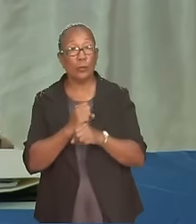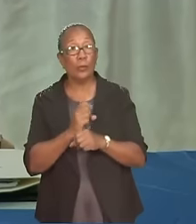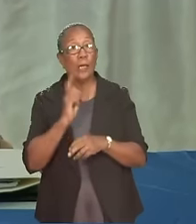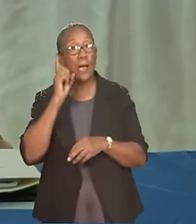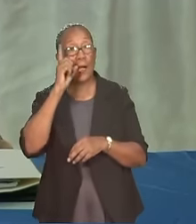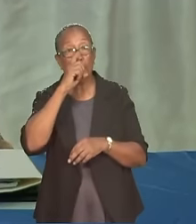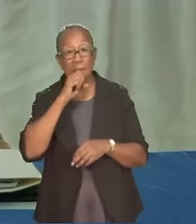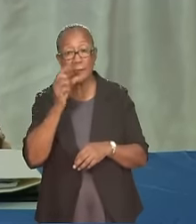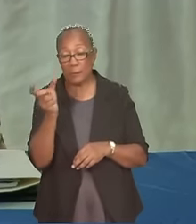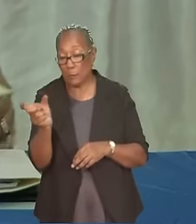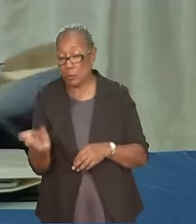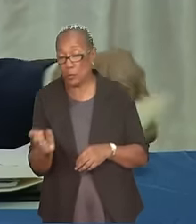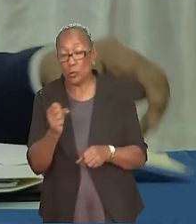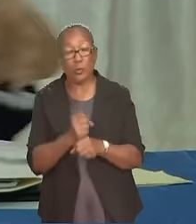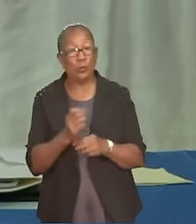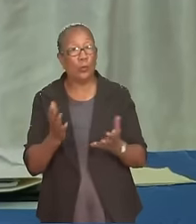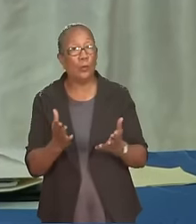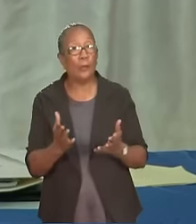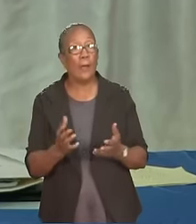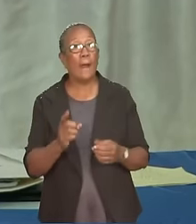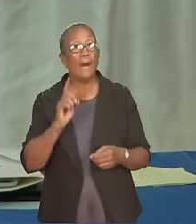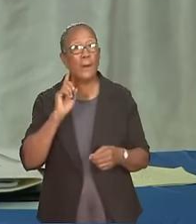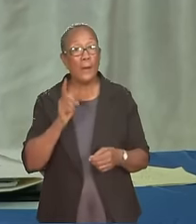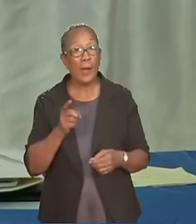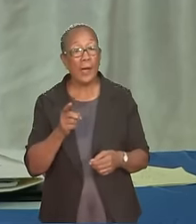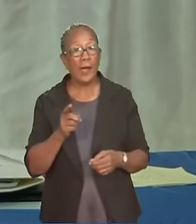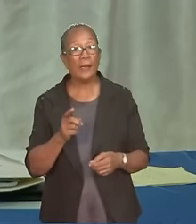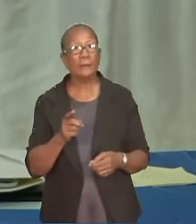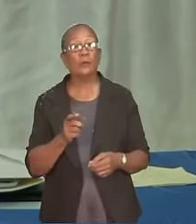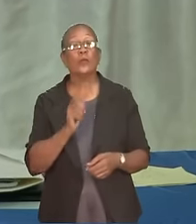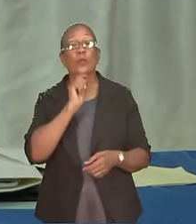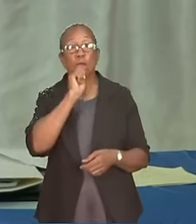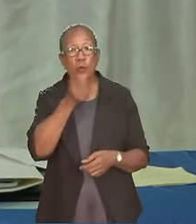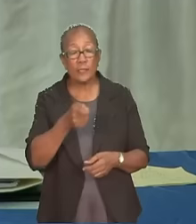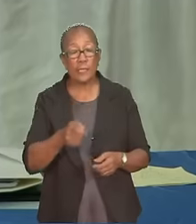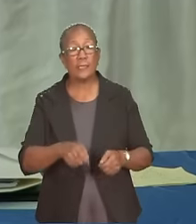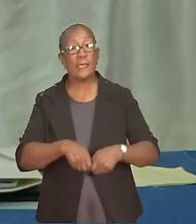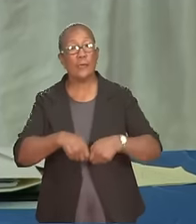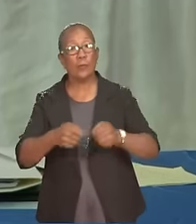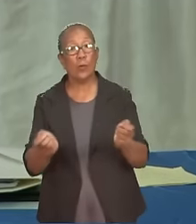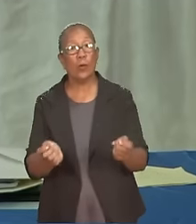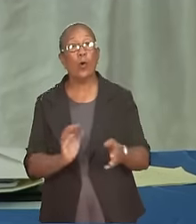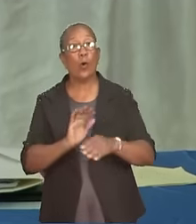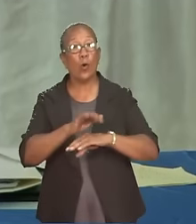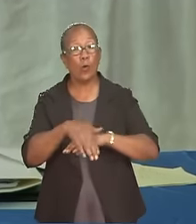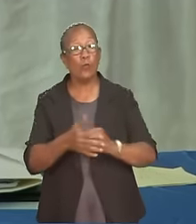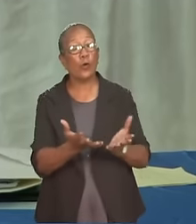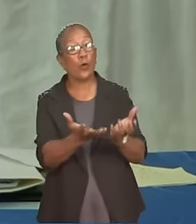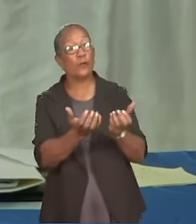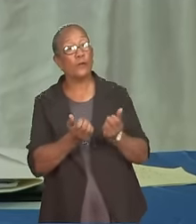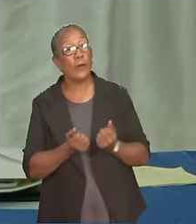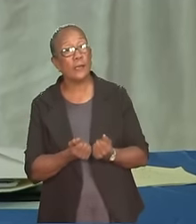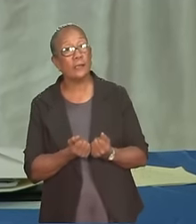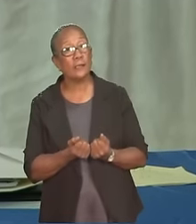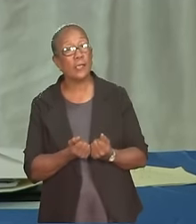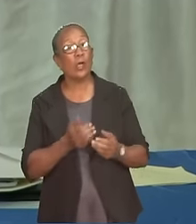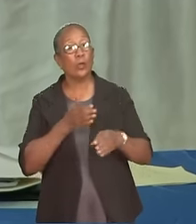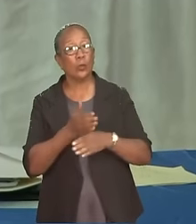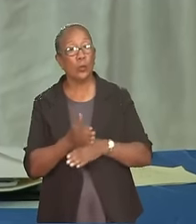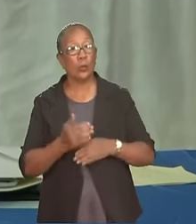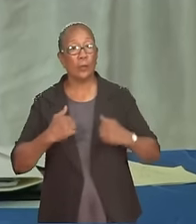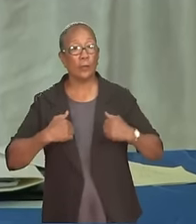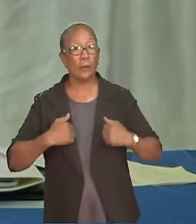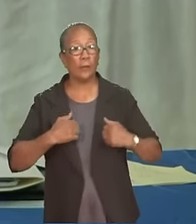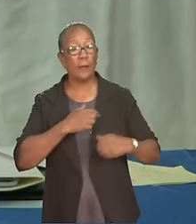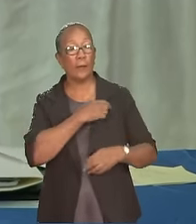heeft. Maar uiteindelijk zijn er raadsvoorstellen gepresenteerd met betrekking tot ontvangst door de president van